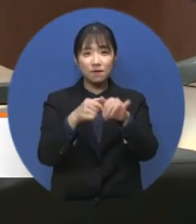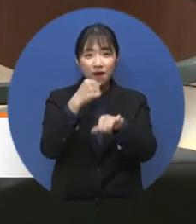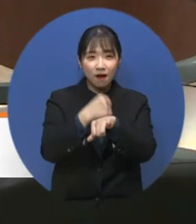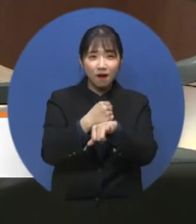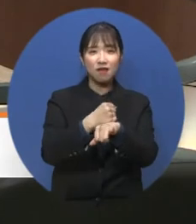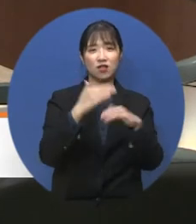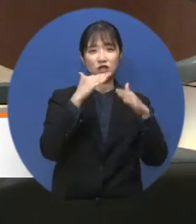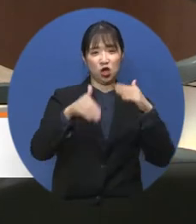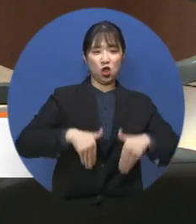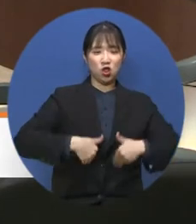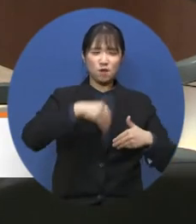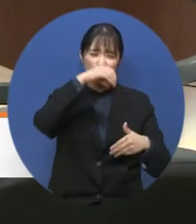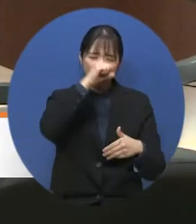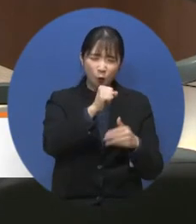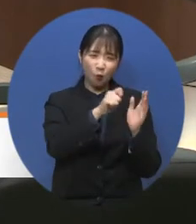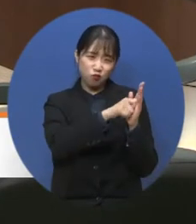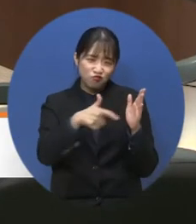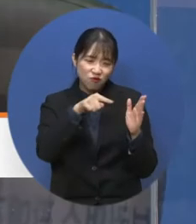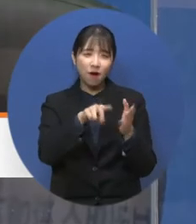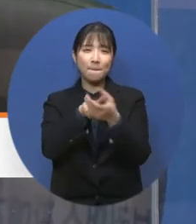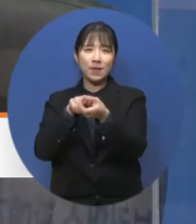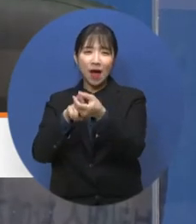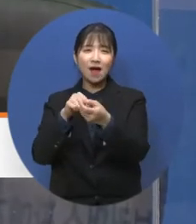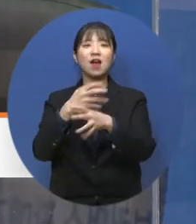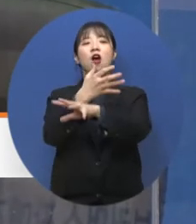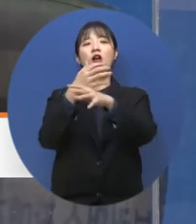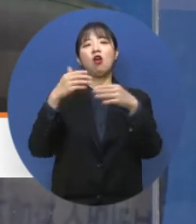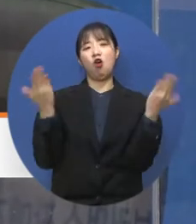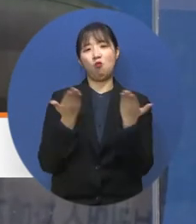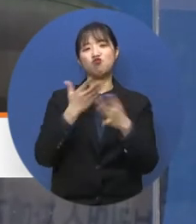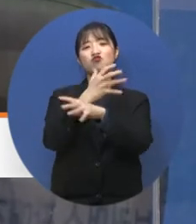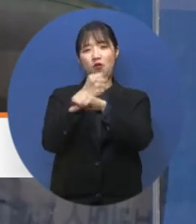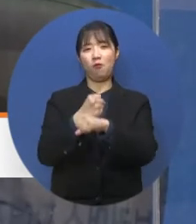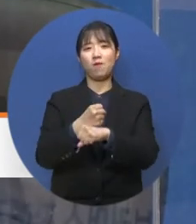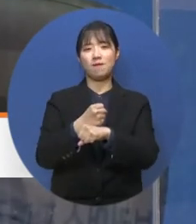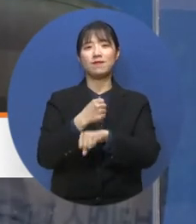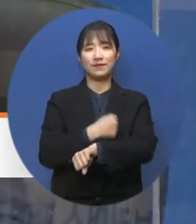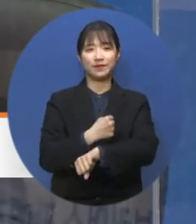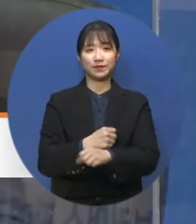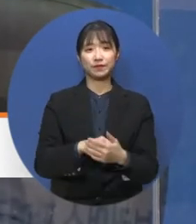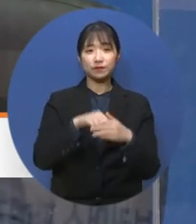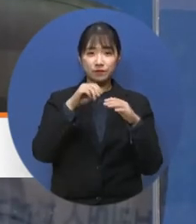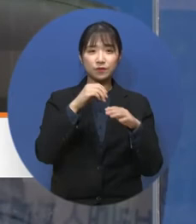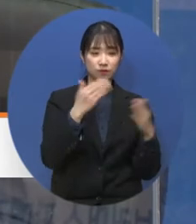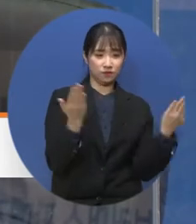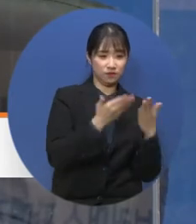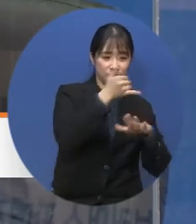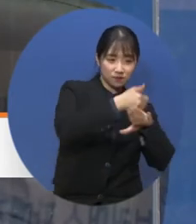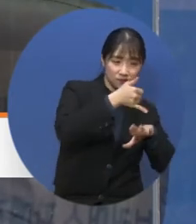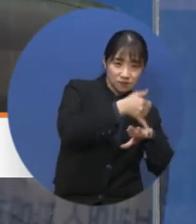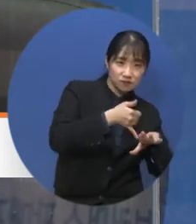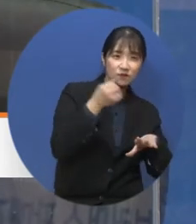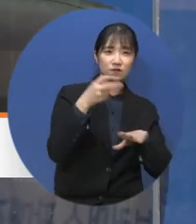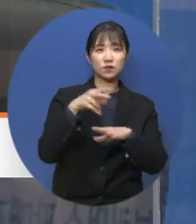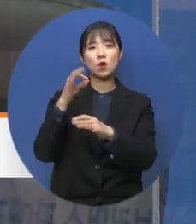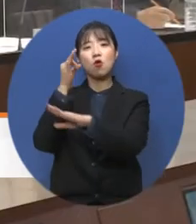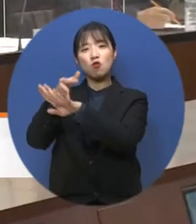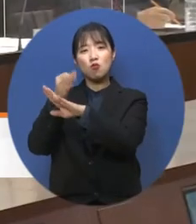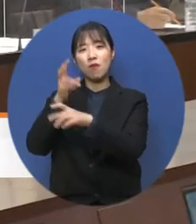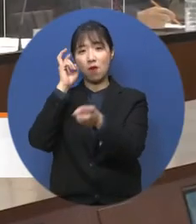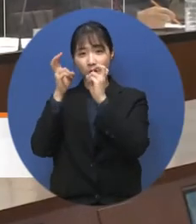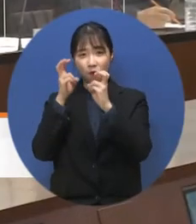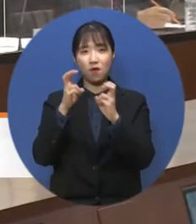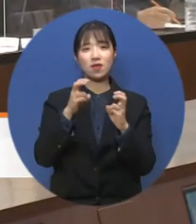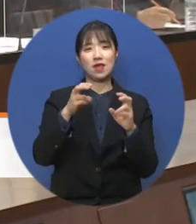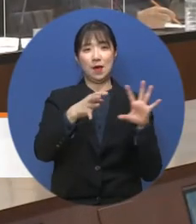판매를 촉진하는 업무 협약을 맺었습니다. 이번 협약으로 농산물 생산자와 구매회사 간 온라인 실시간